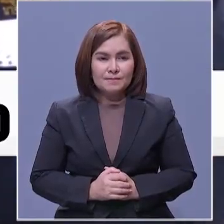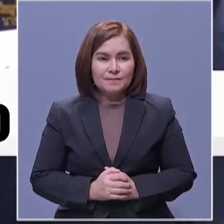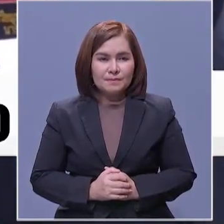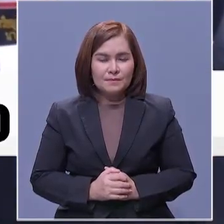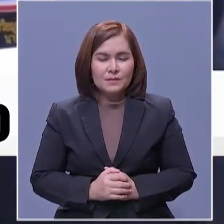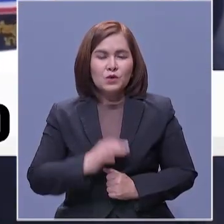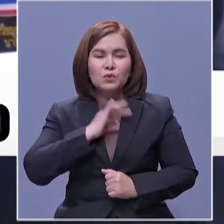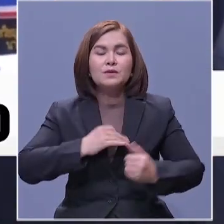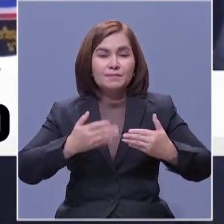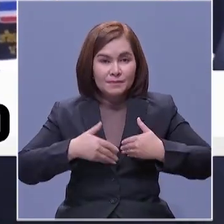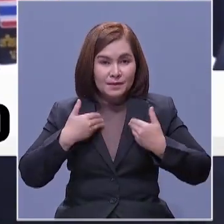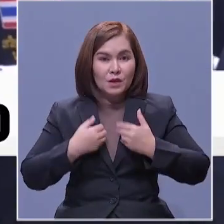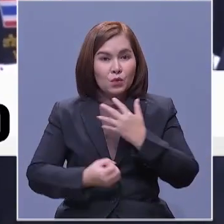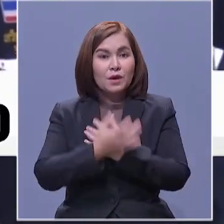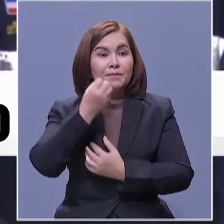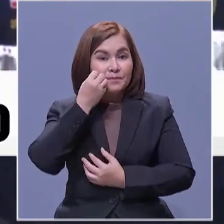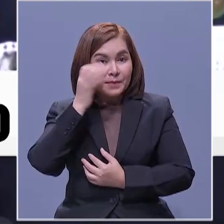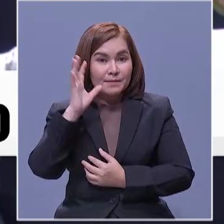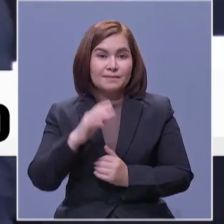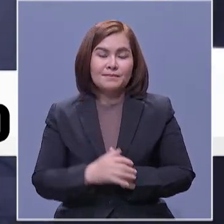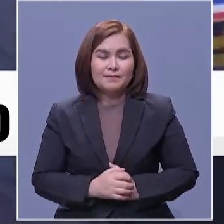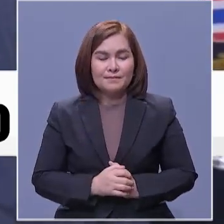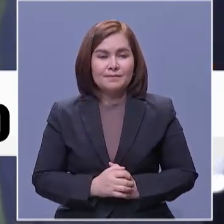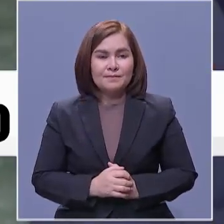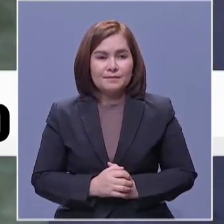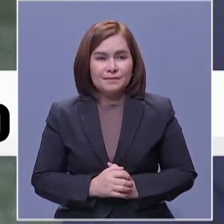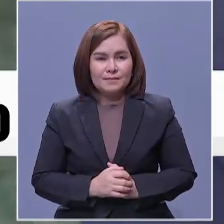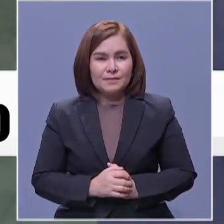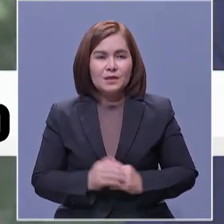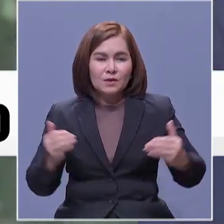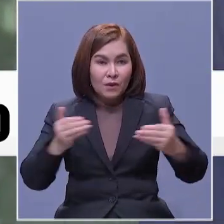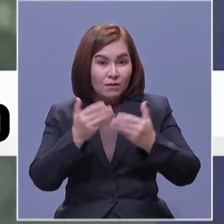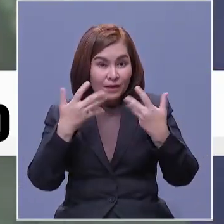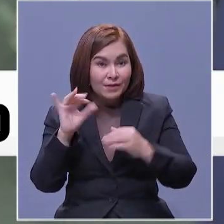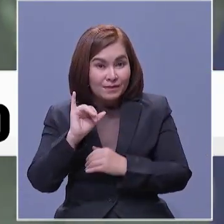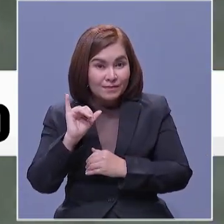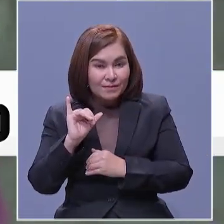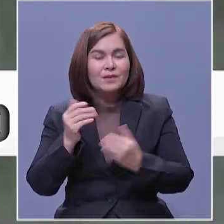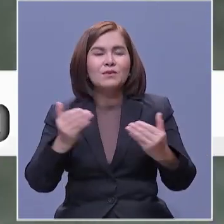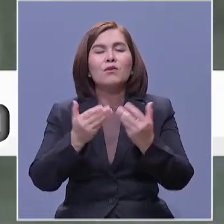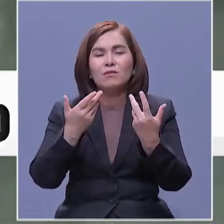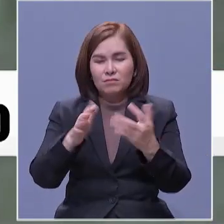ก็ดีใจครับกลับบ้านแล้วก่อนแล้วครับ